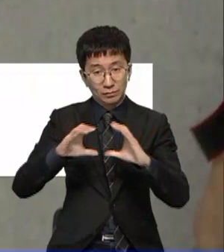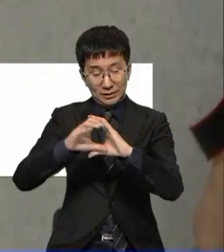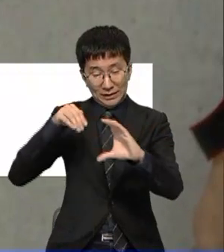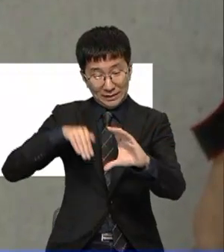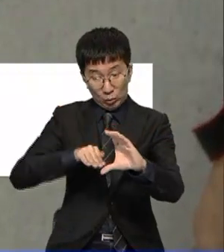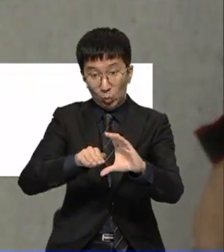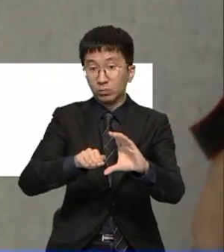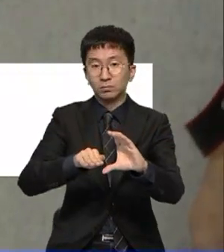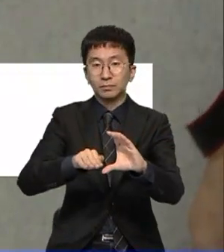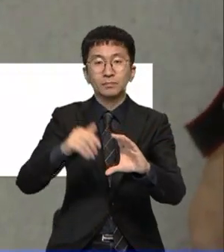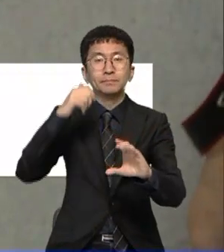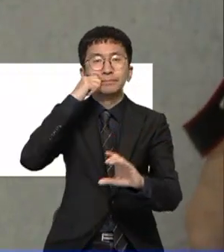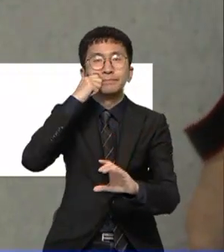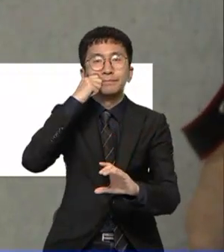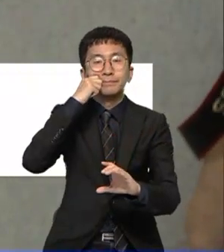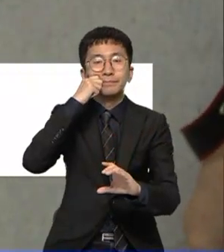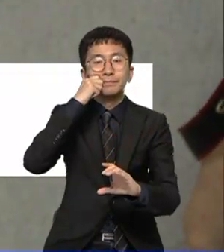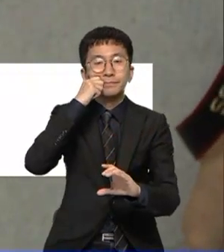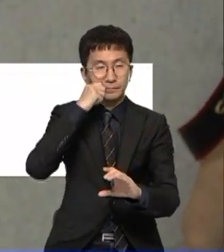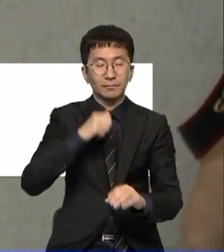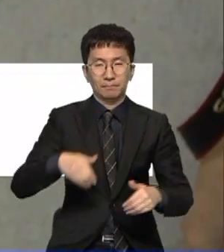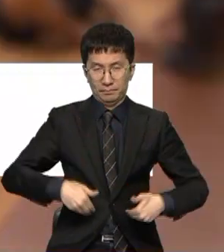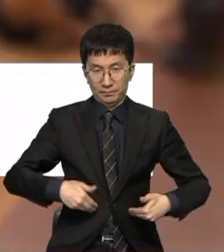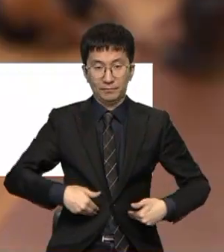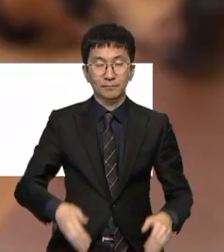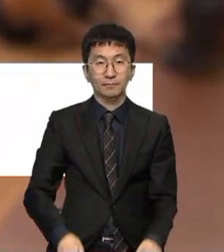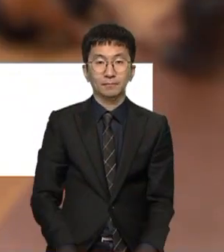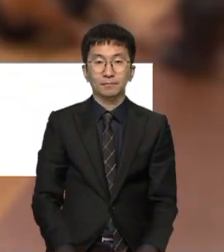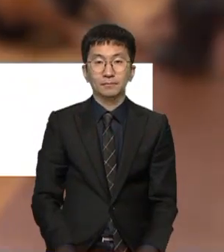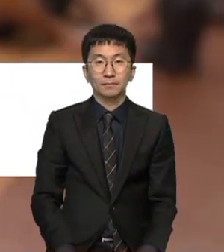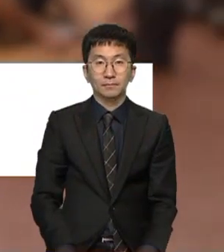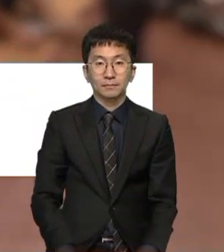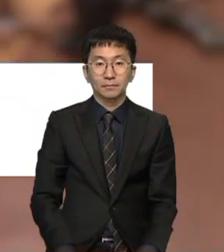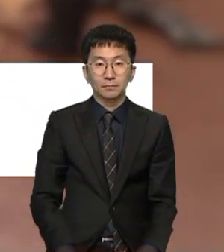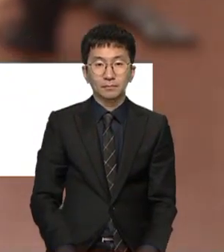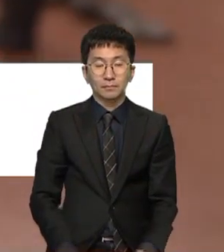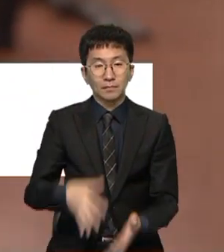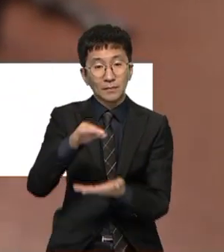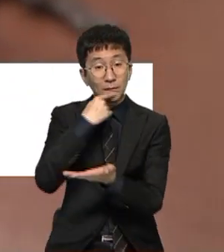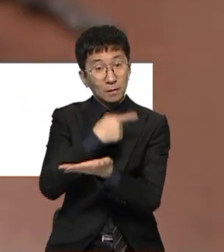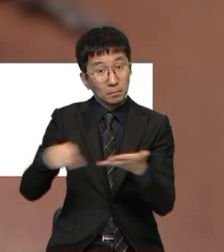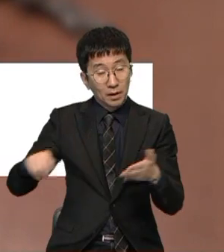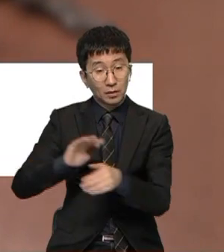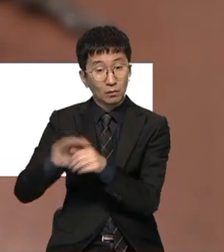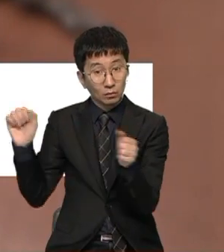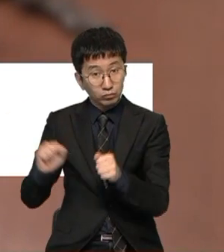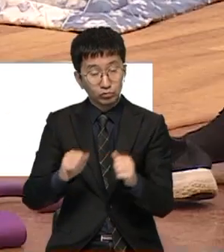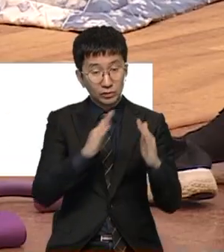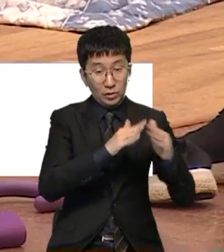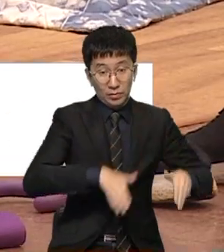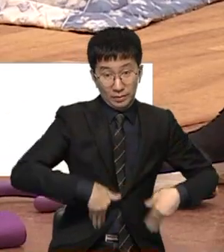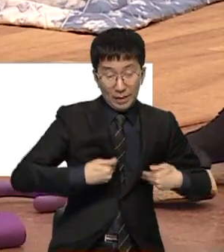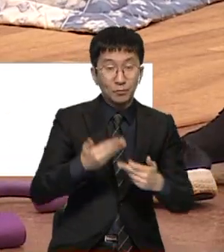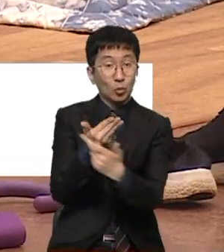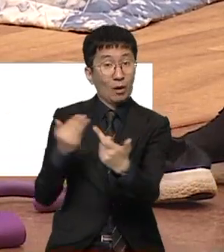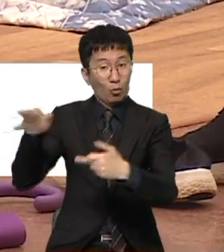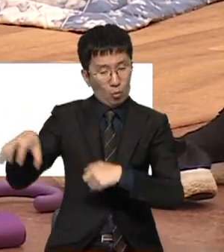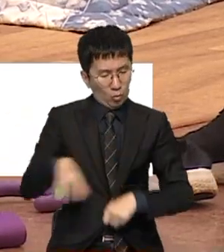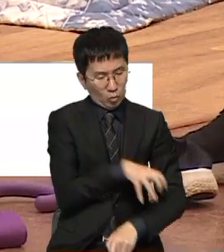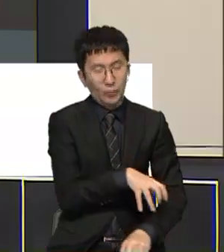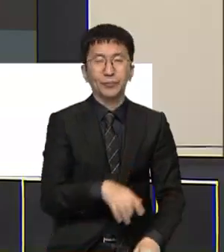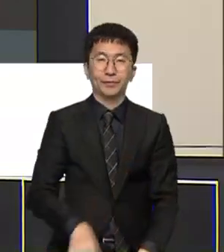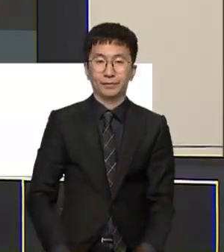추가적인 통제도 즉시 이루어져야겠습니다. 재산 피해는 경북과 전남, 강원 영동 일대에